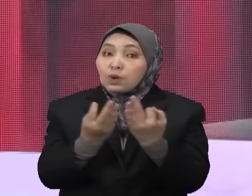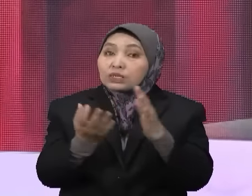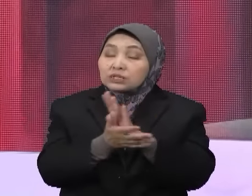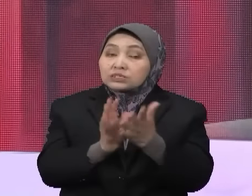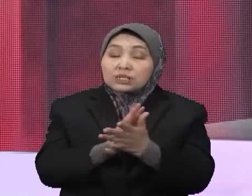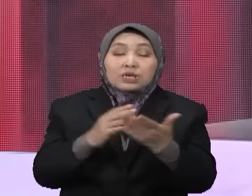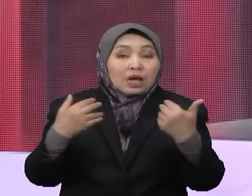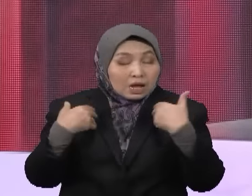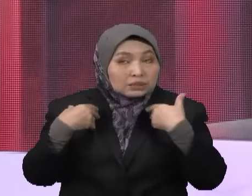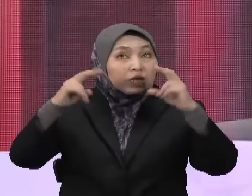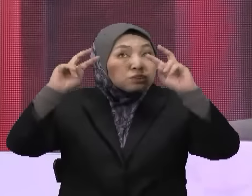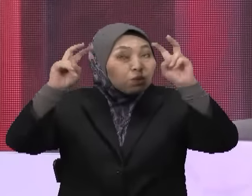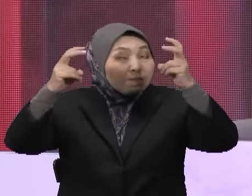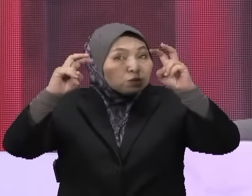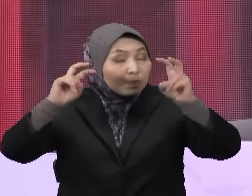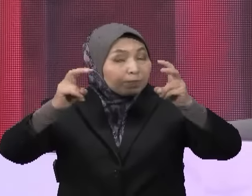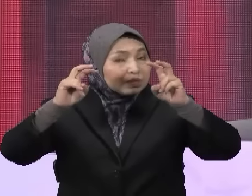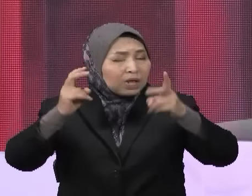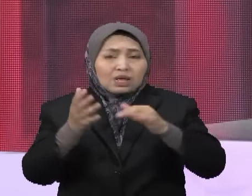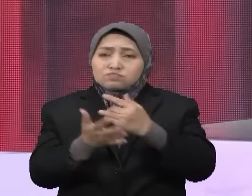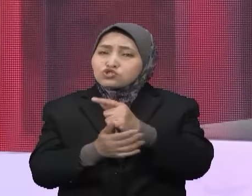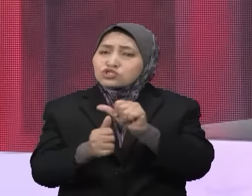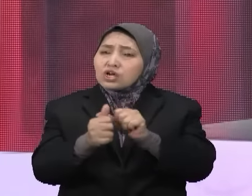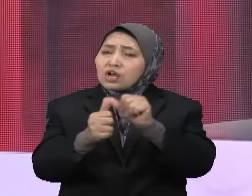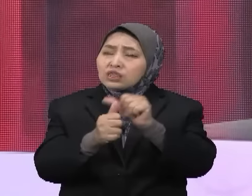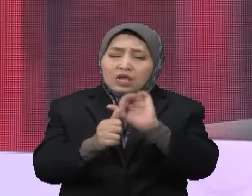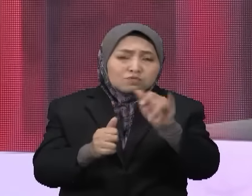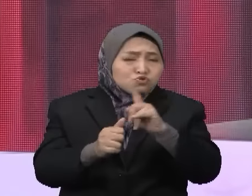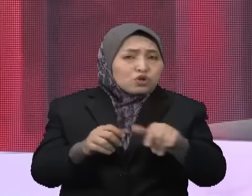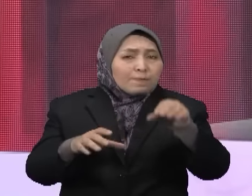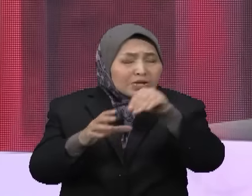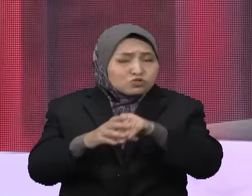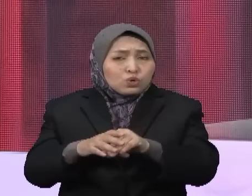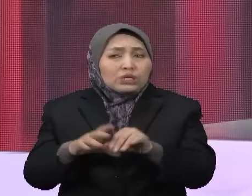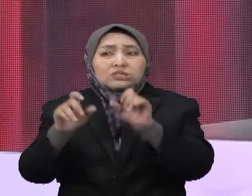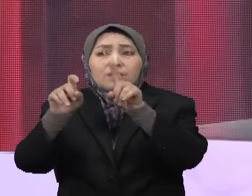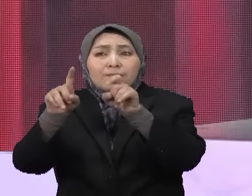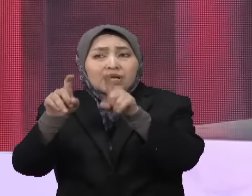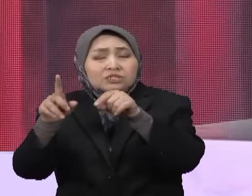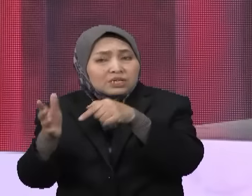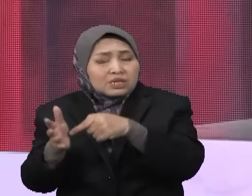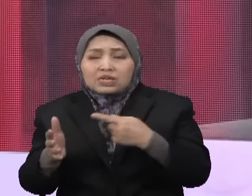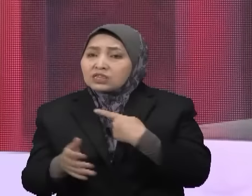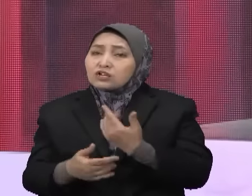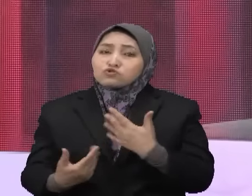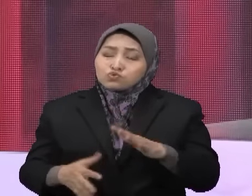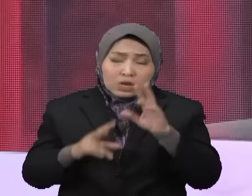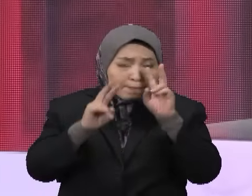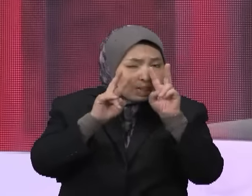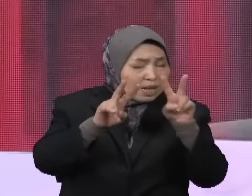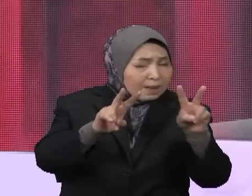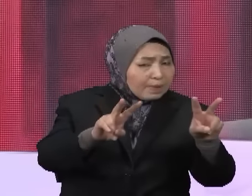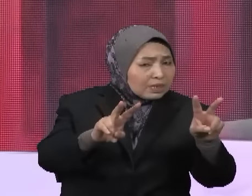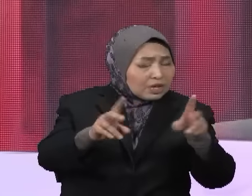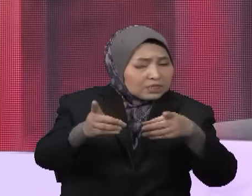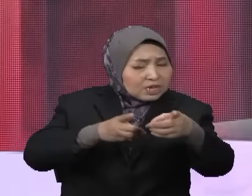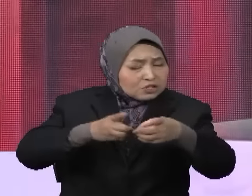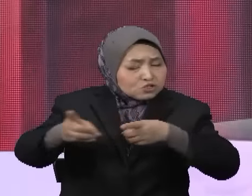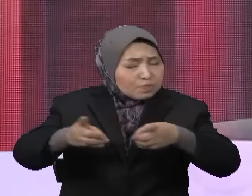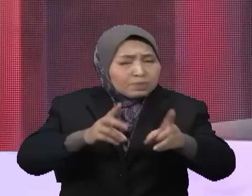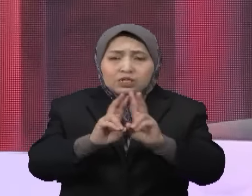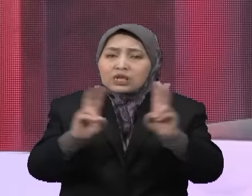ada topik-topik dalam setiap juzuk, dan bila dah masuk pada juz yang ke-11 ini, kita sudah pun melihat kepada disiplin yang